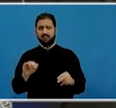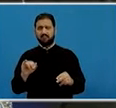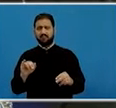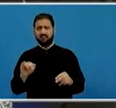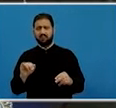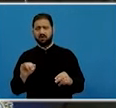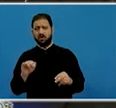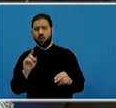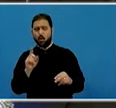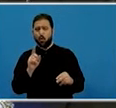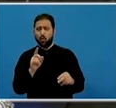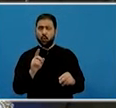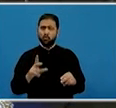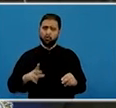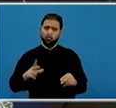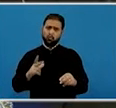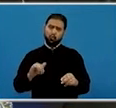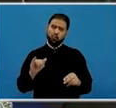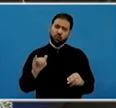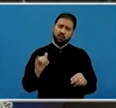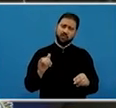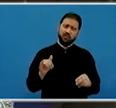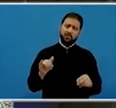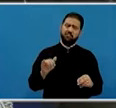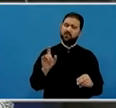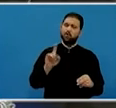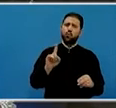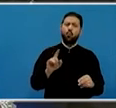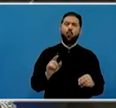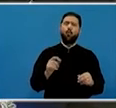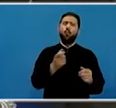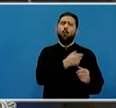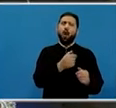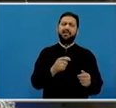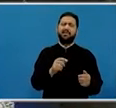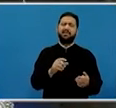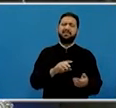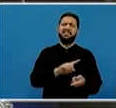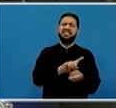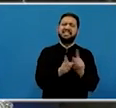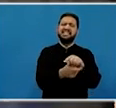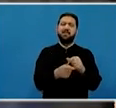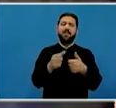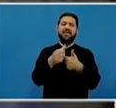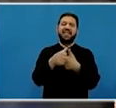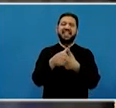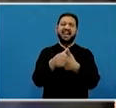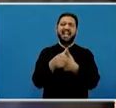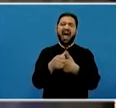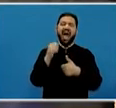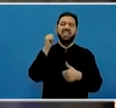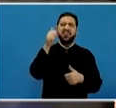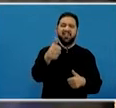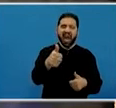să suplinească, nu pot să fie suplinite de aceste rețele de socializare. Există lumea virtuală și există lumea reală,